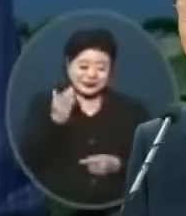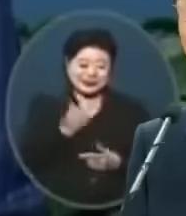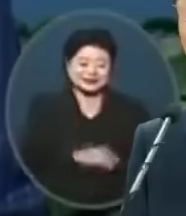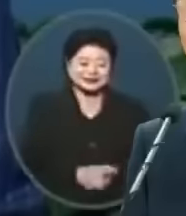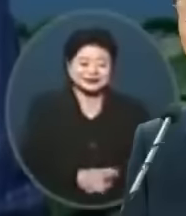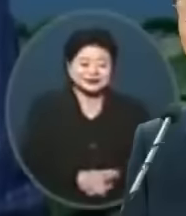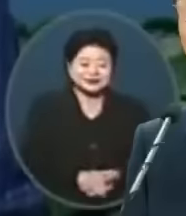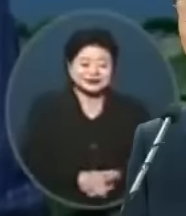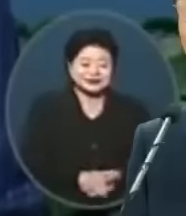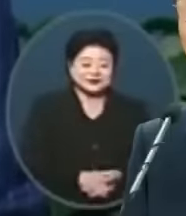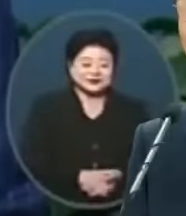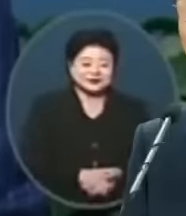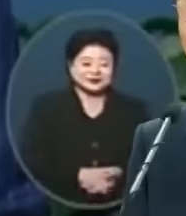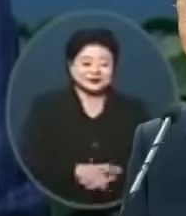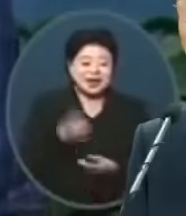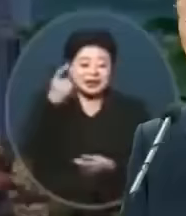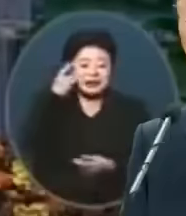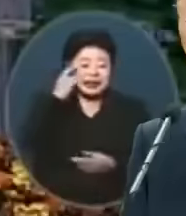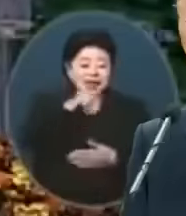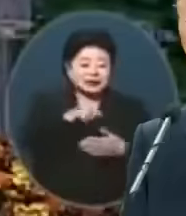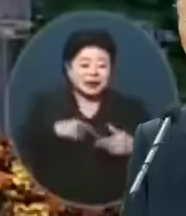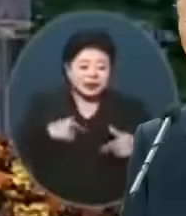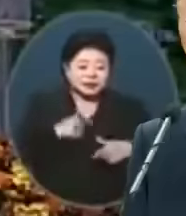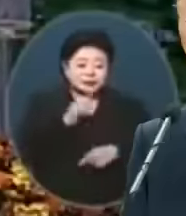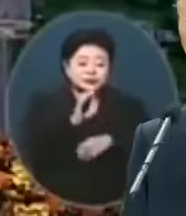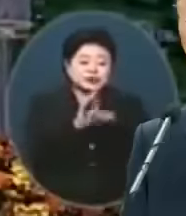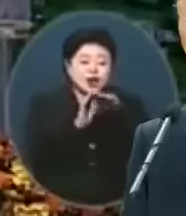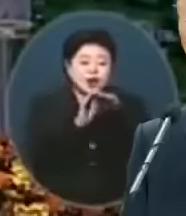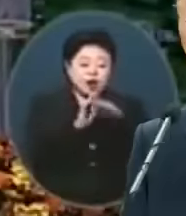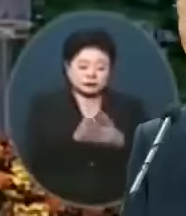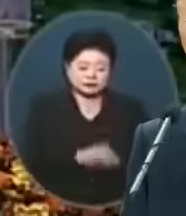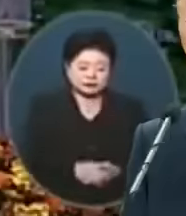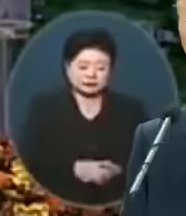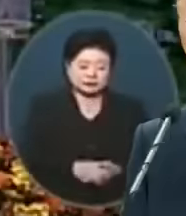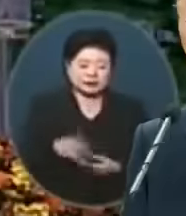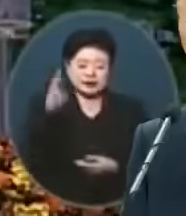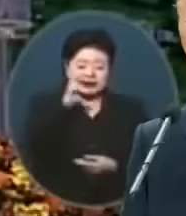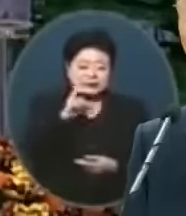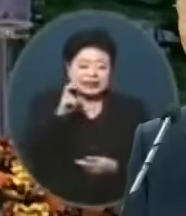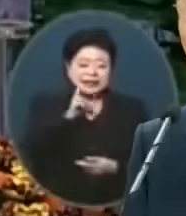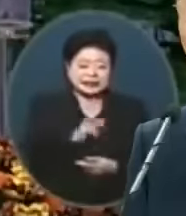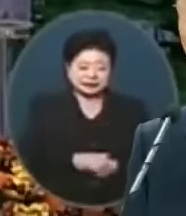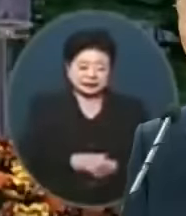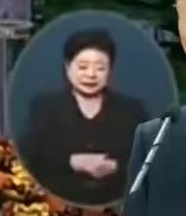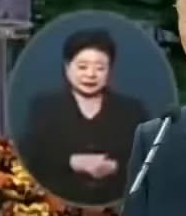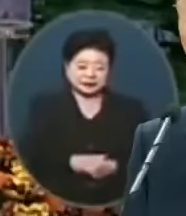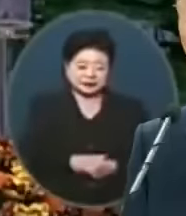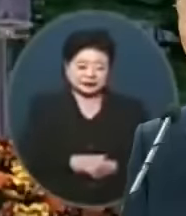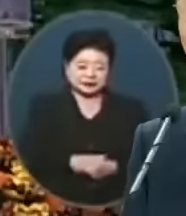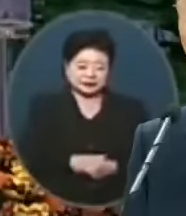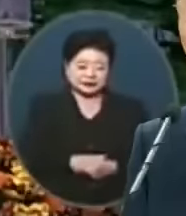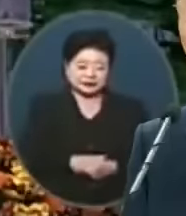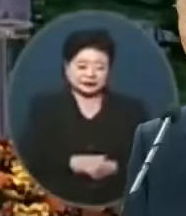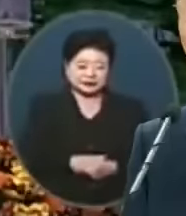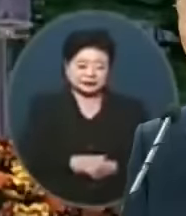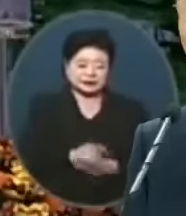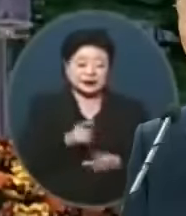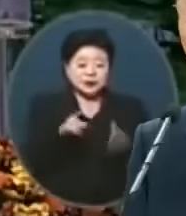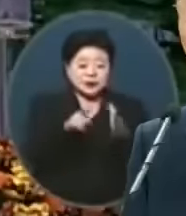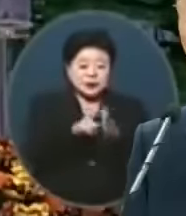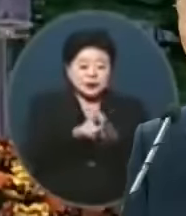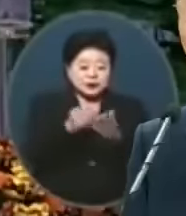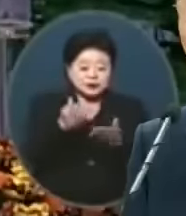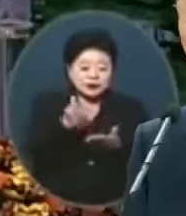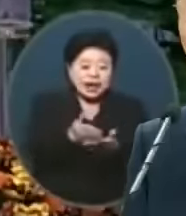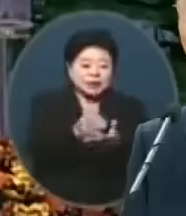만들어주시는 것입니다. 생각 속에 기쁨을 채워보십시오. 찬란한 무지개 같은 꿈을 바라보십시오. 이를 위해 쉬지